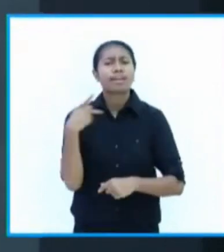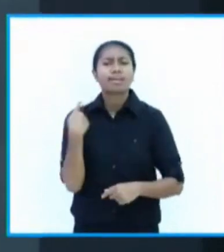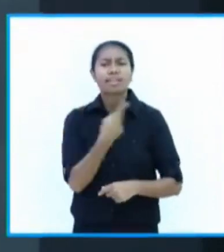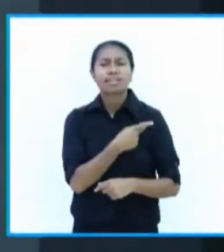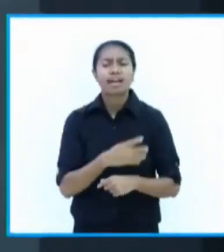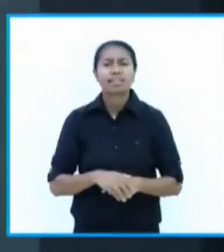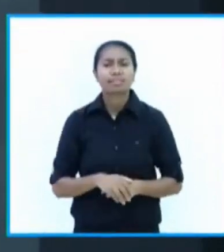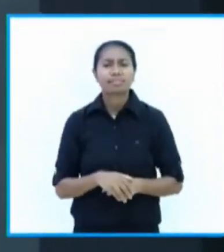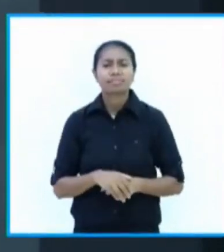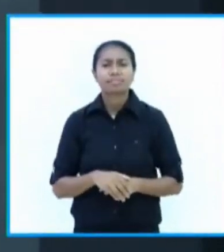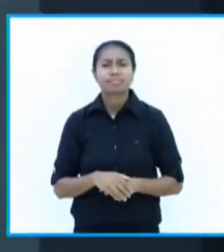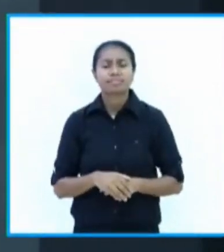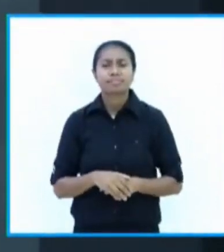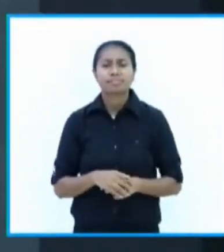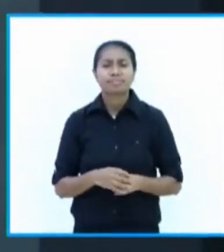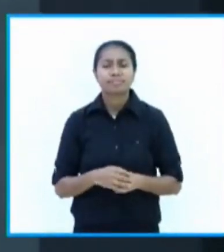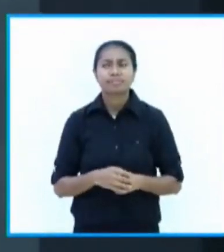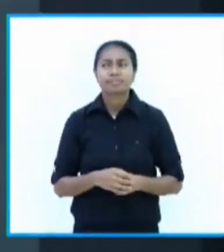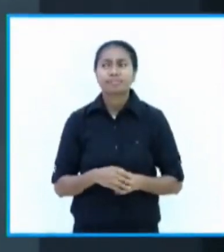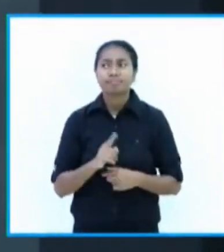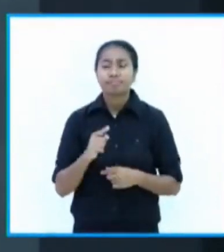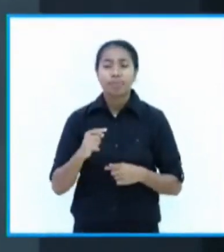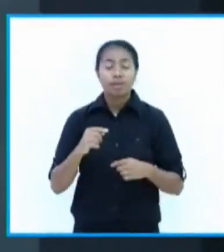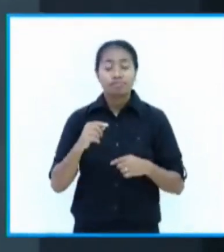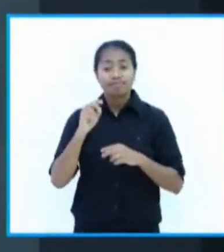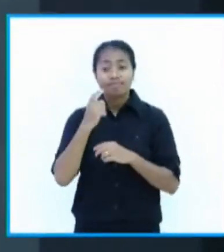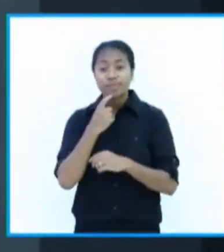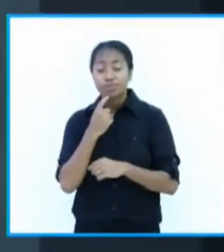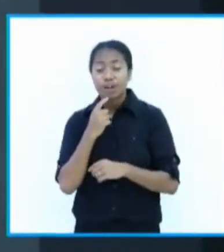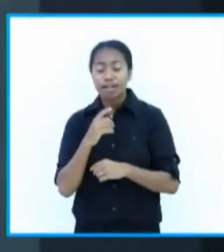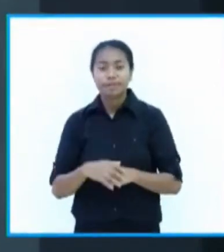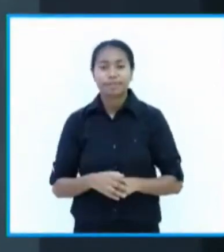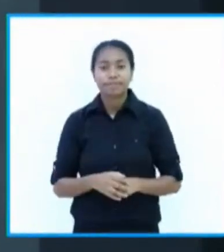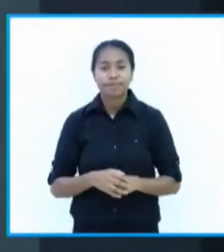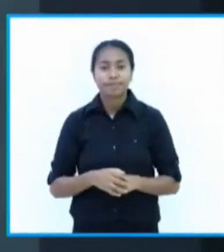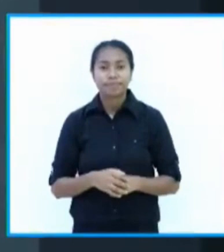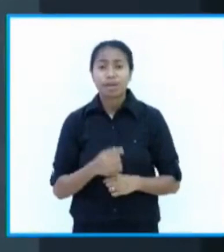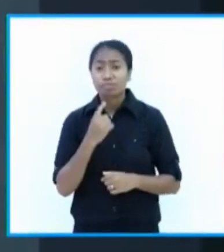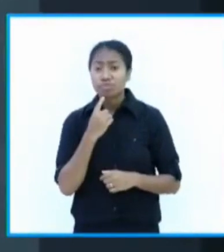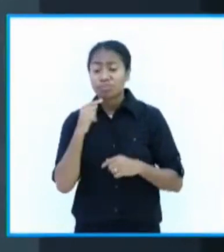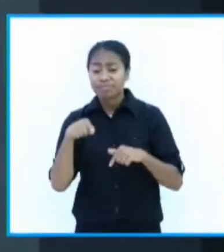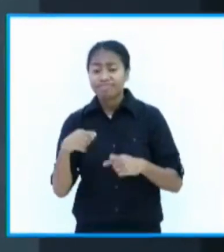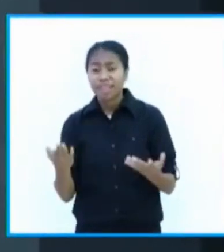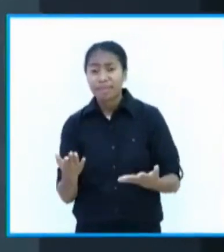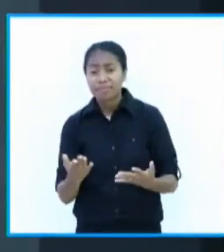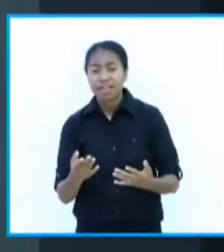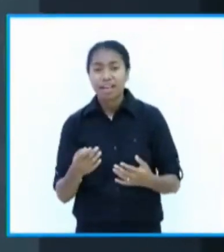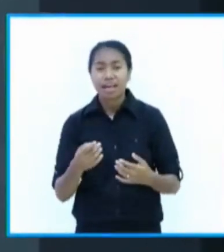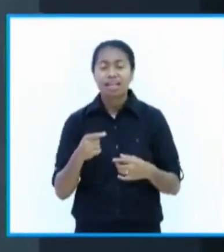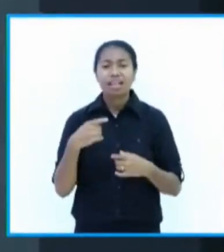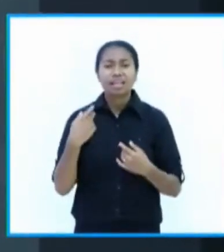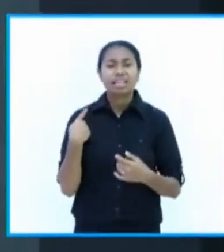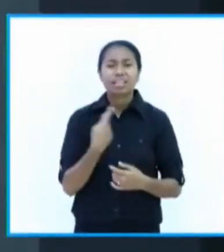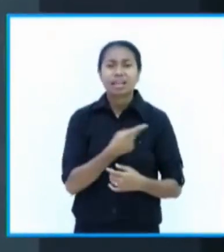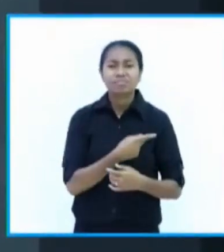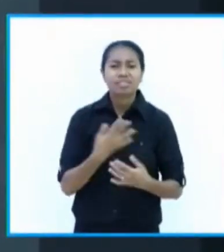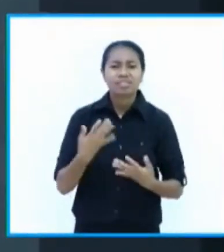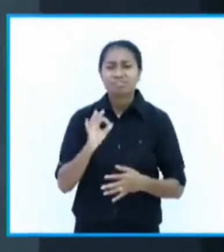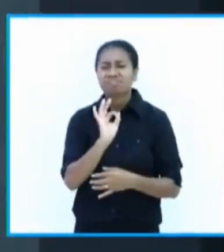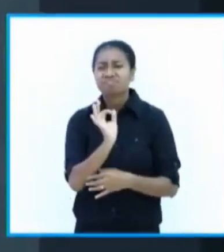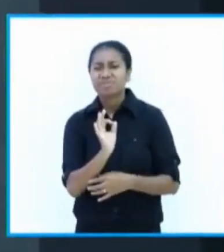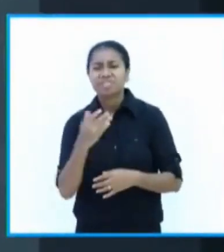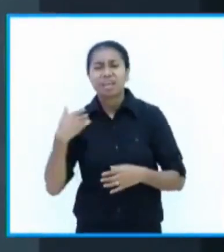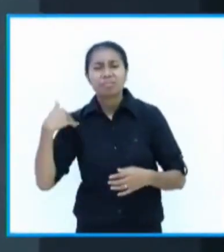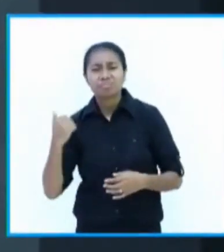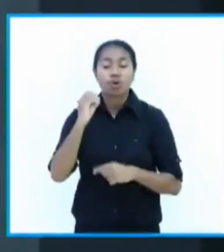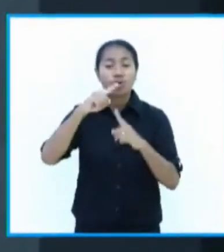Hai Makin imanmu kuat pencobaan mau Makin hebat Hai tapi bagaimanapun hebatnya percobaan tidak bisa